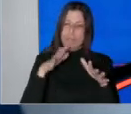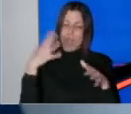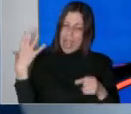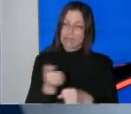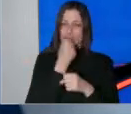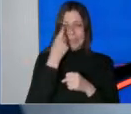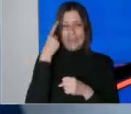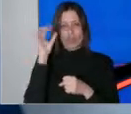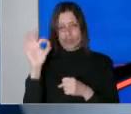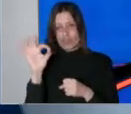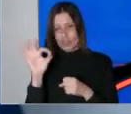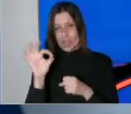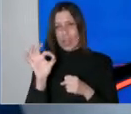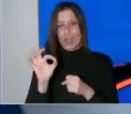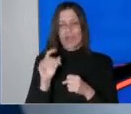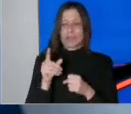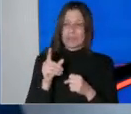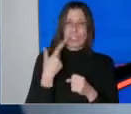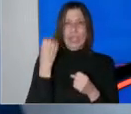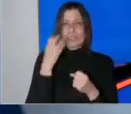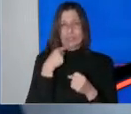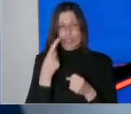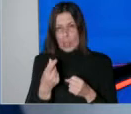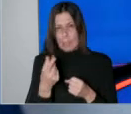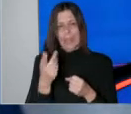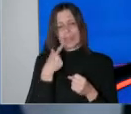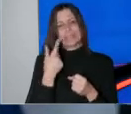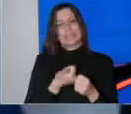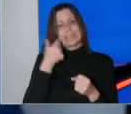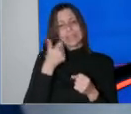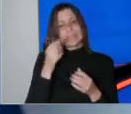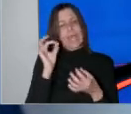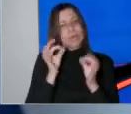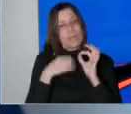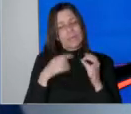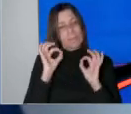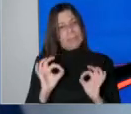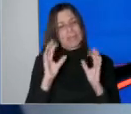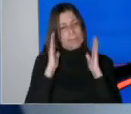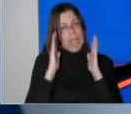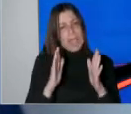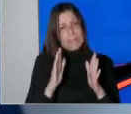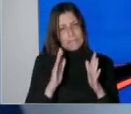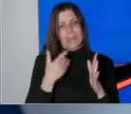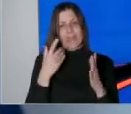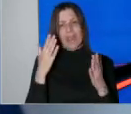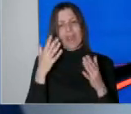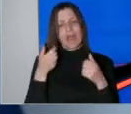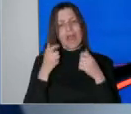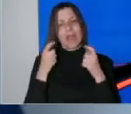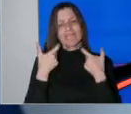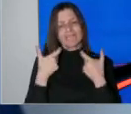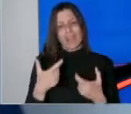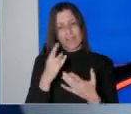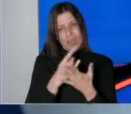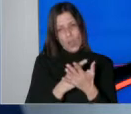את מדיניותה בגבולות הדין, וזה לא מילים בעלמא, מה שאמר שר המשפטים, אני באמת מאמין בו. בתחומי אכיפת החוק, מעבר לתיקים